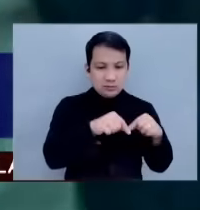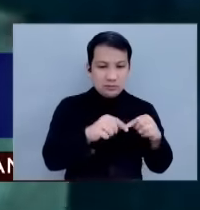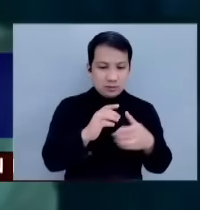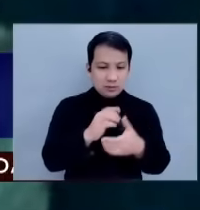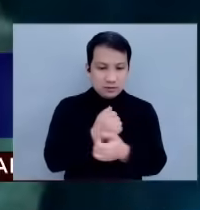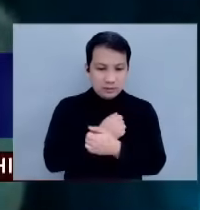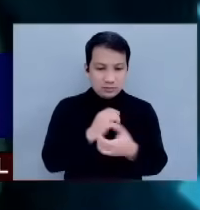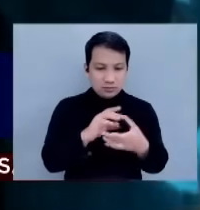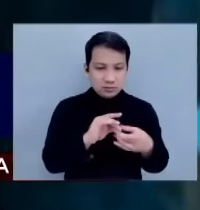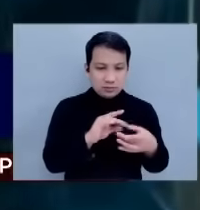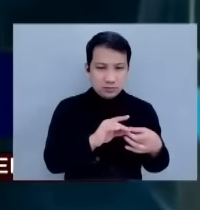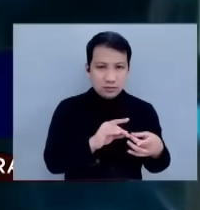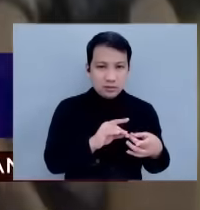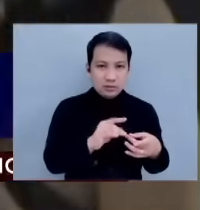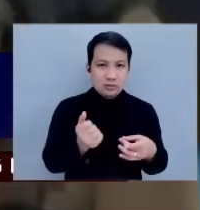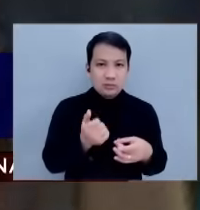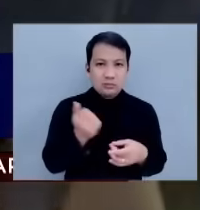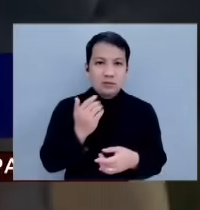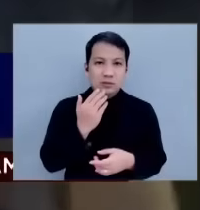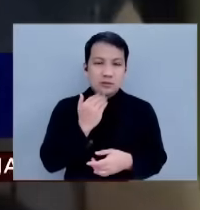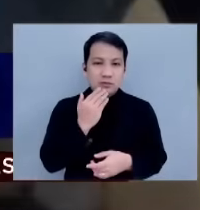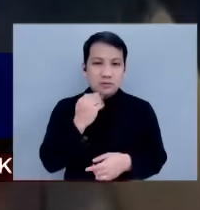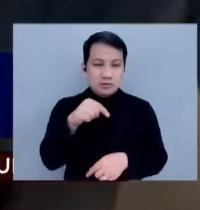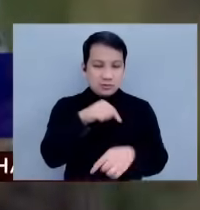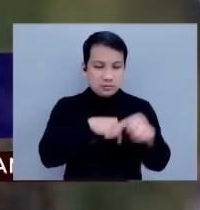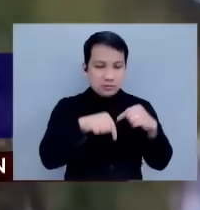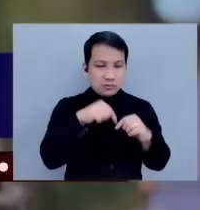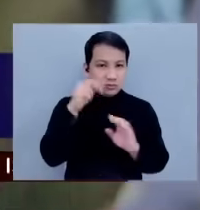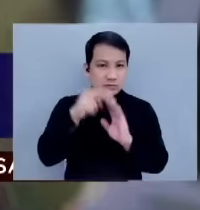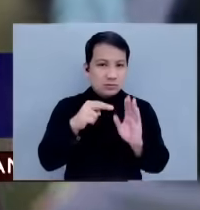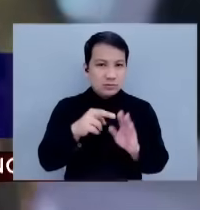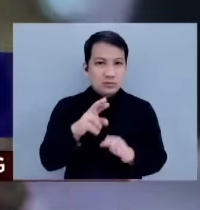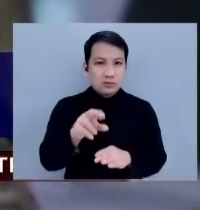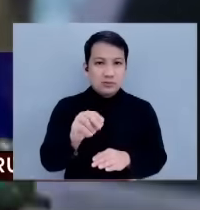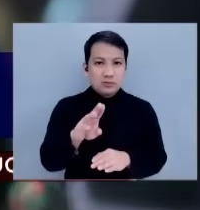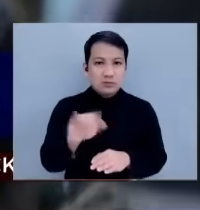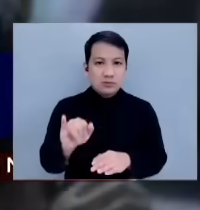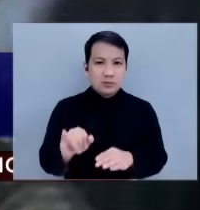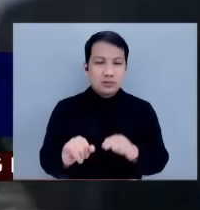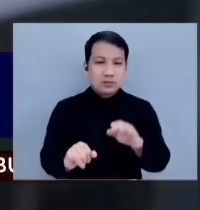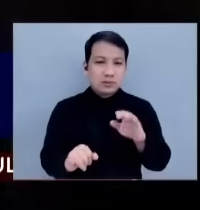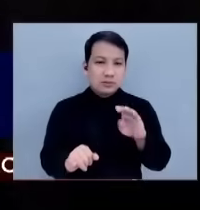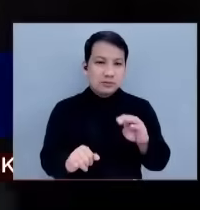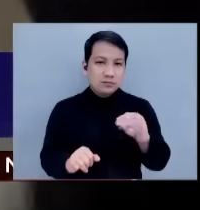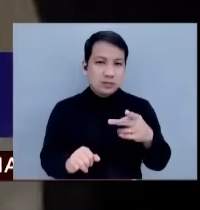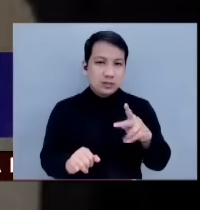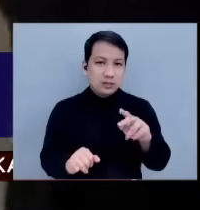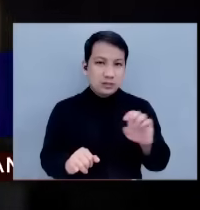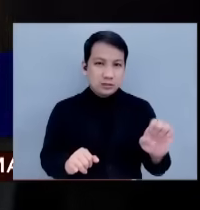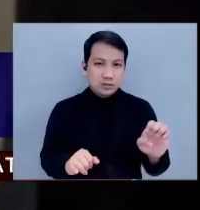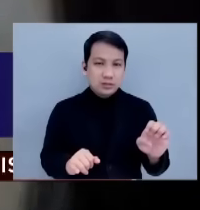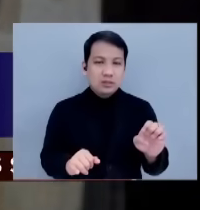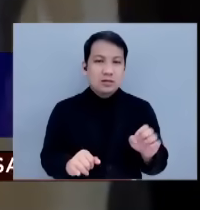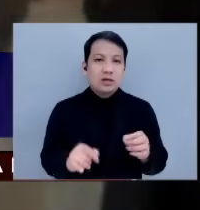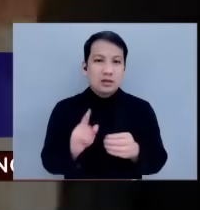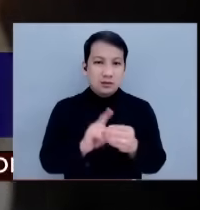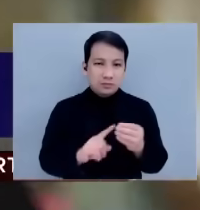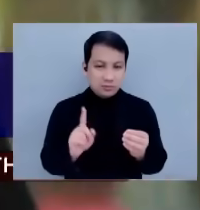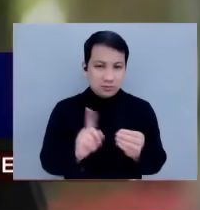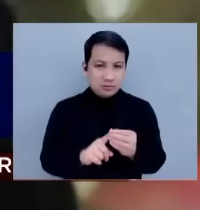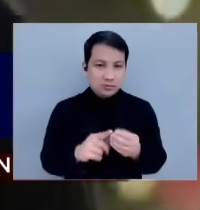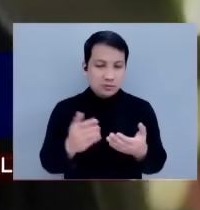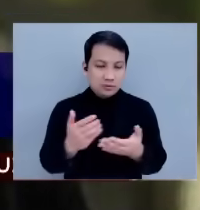rin dito ang ilang sweet throwback videos ni Robby at Mikey. Pero ang mas lalo pang nagpakilig, ang background song